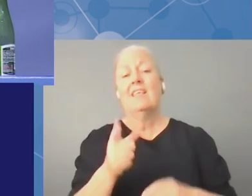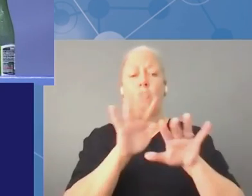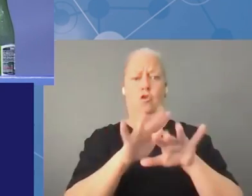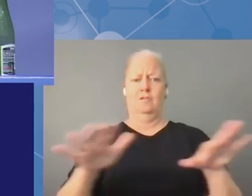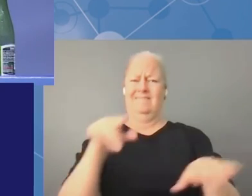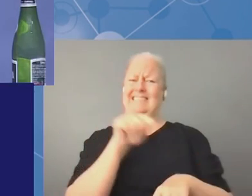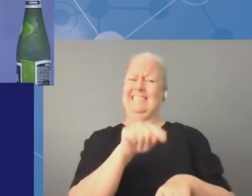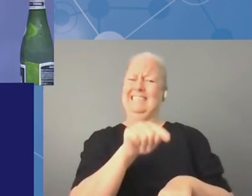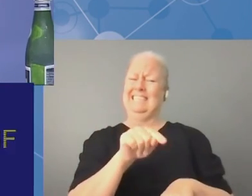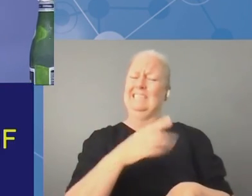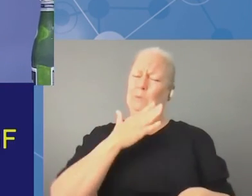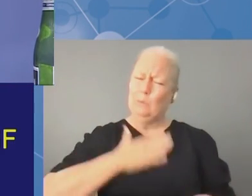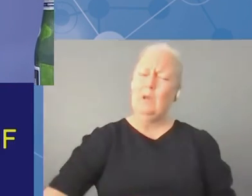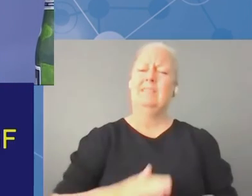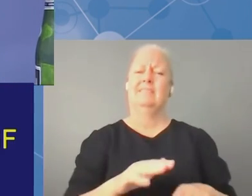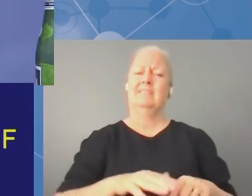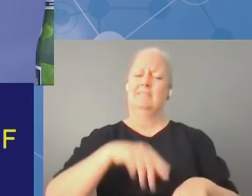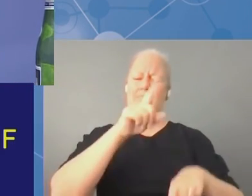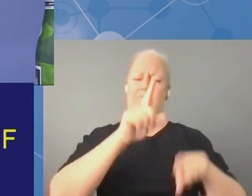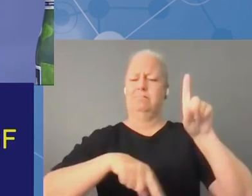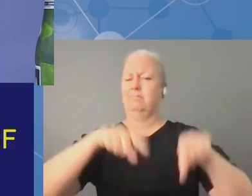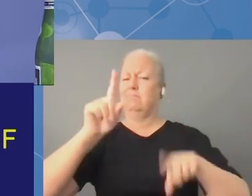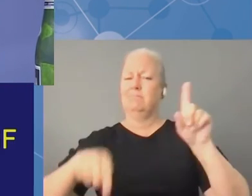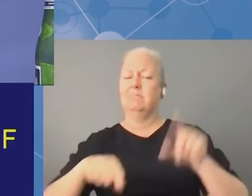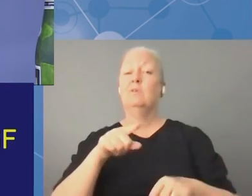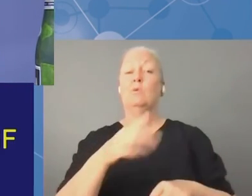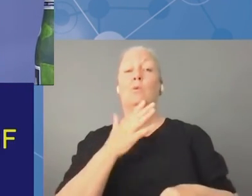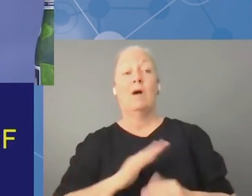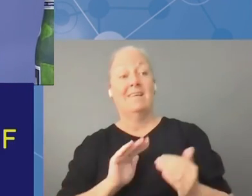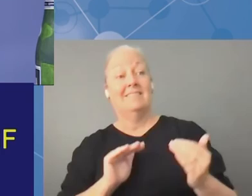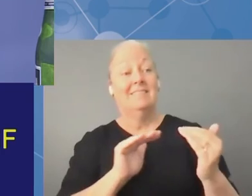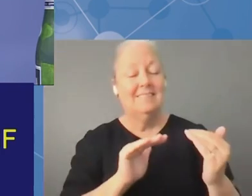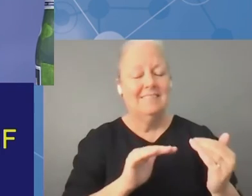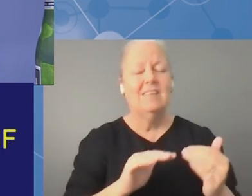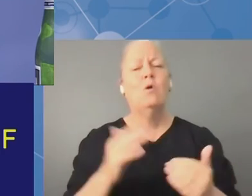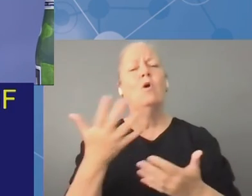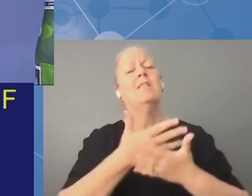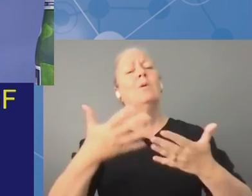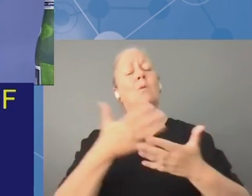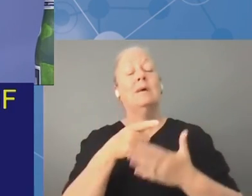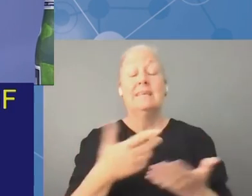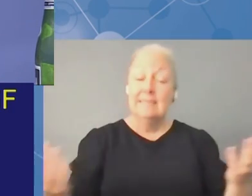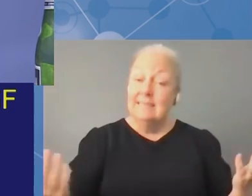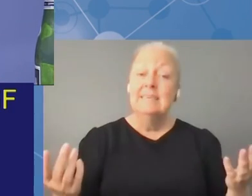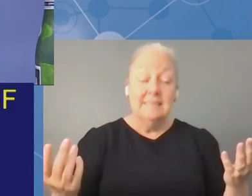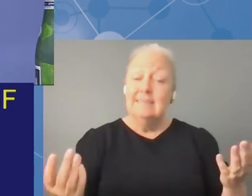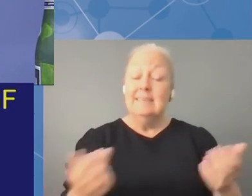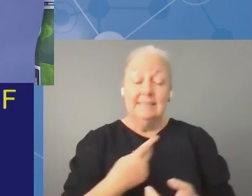Томас, насколько здесь разнообразные потребности. И мы всегда